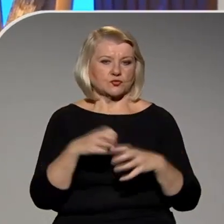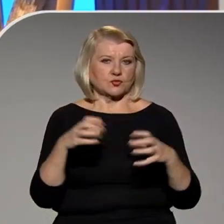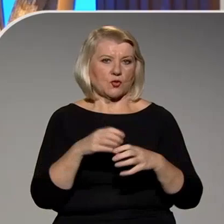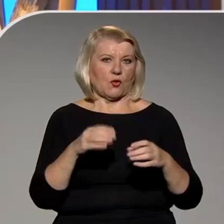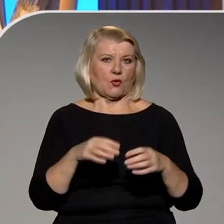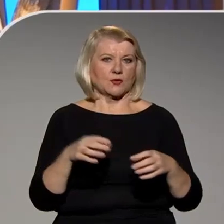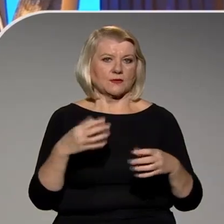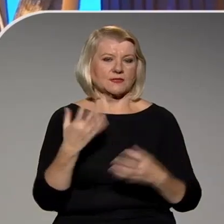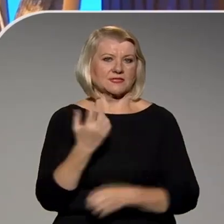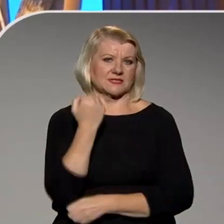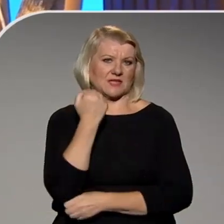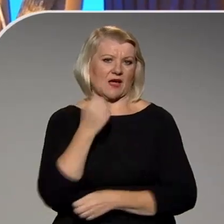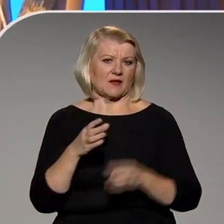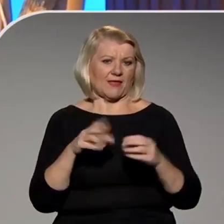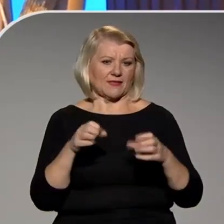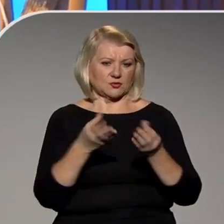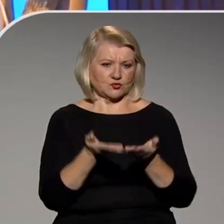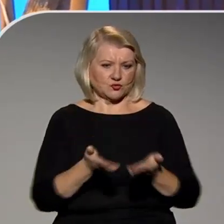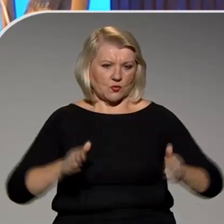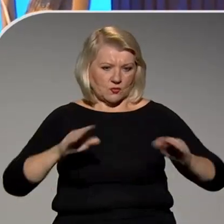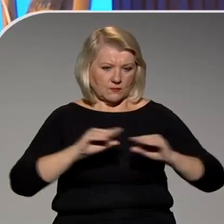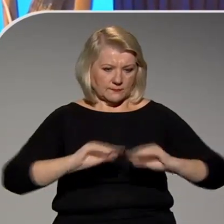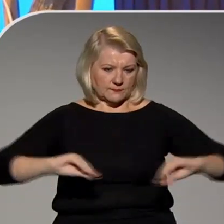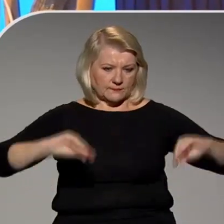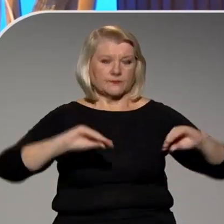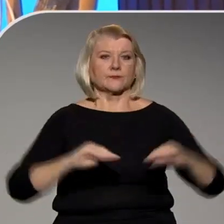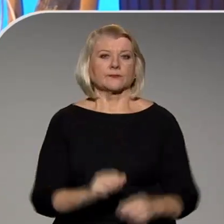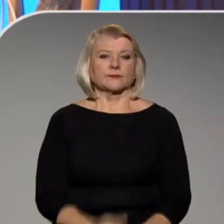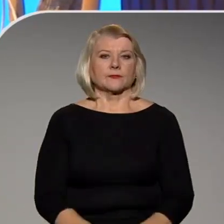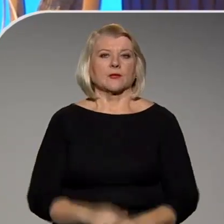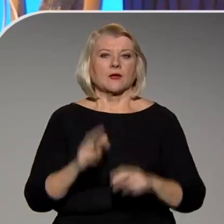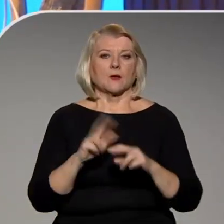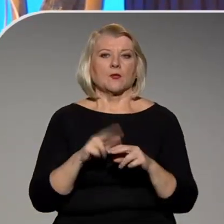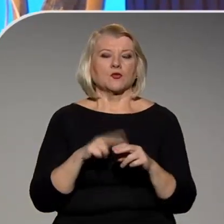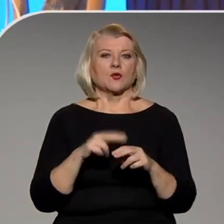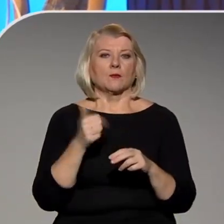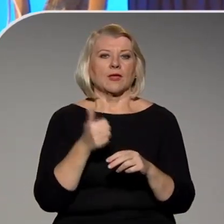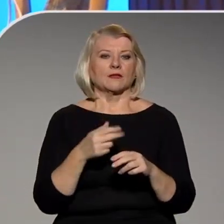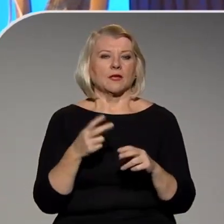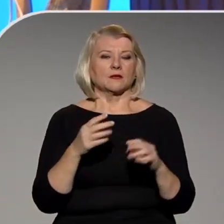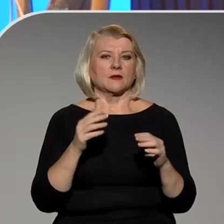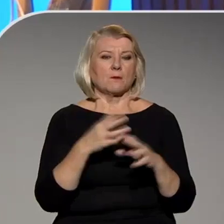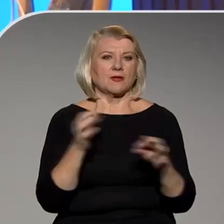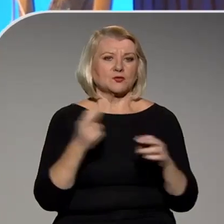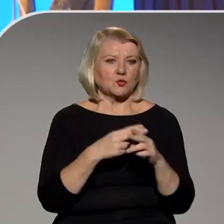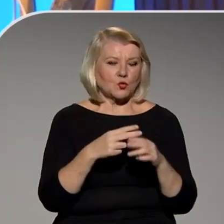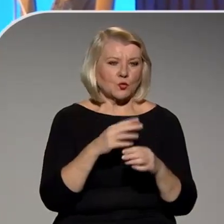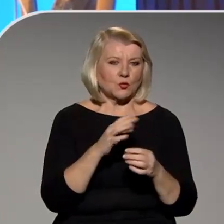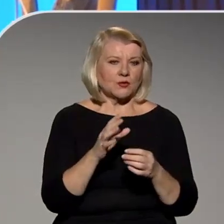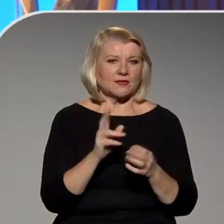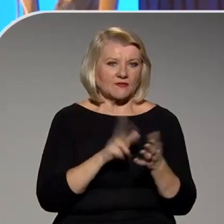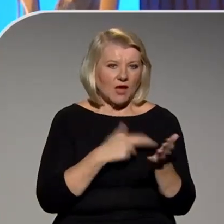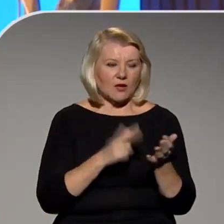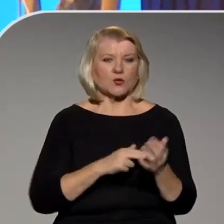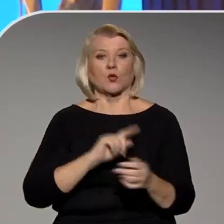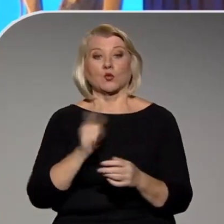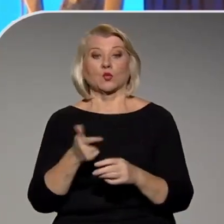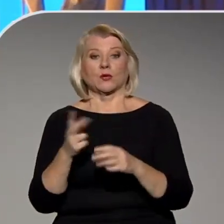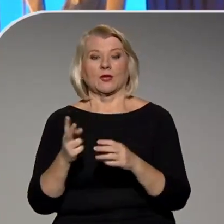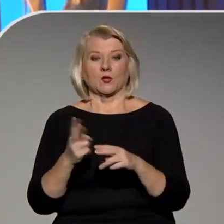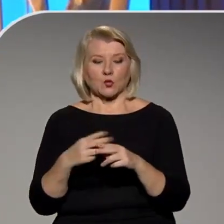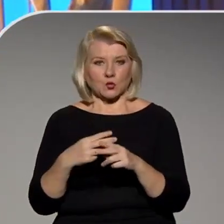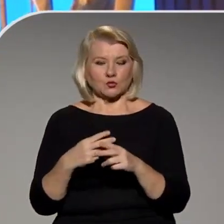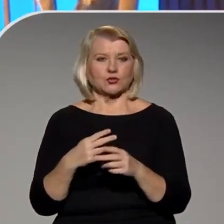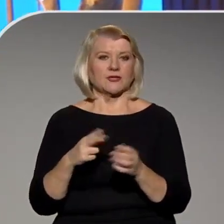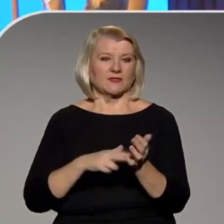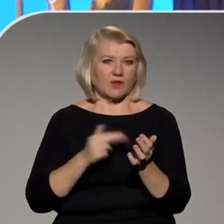a nahoře je jeden odtučněný tvaroh, jeden tučný, 4 vejce a to dýňové pyré, jak jsme se o něm bavili